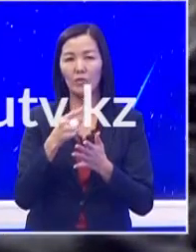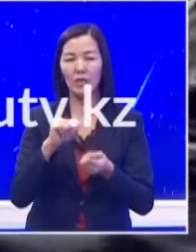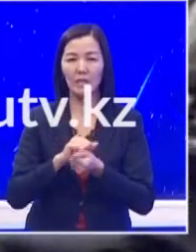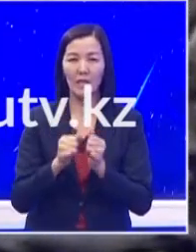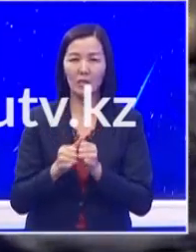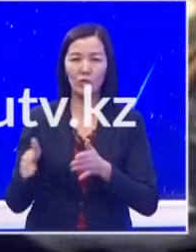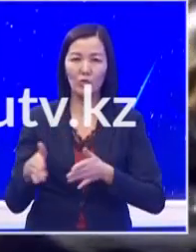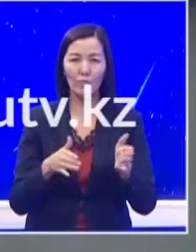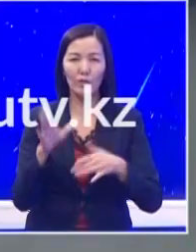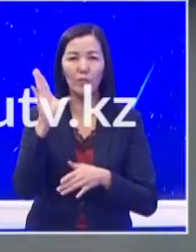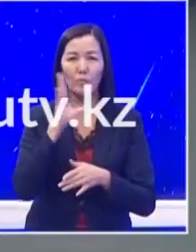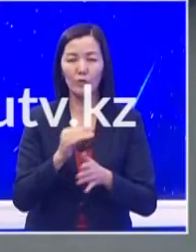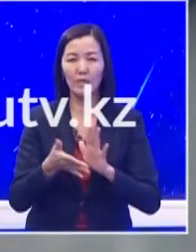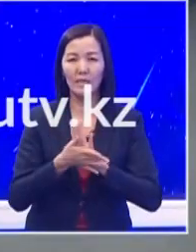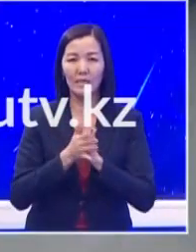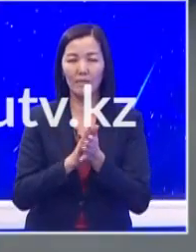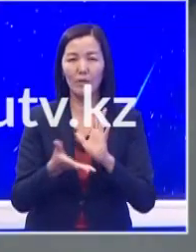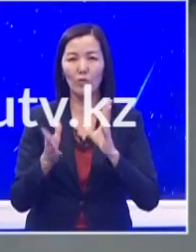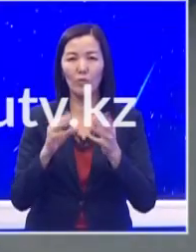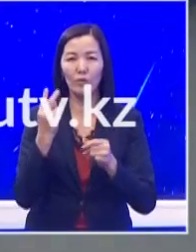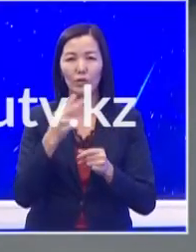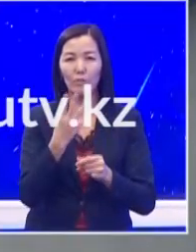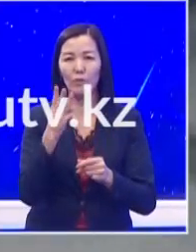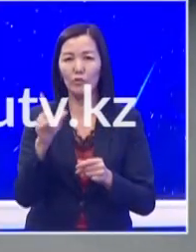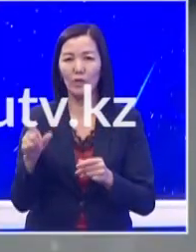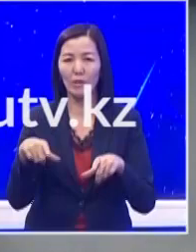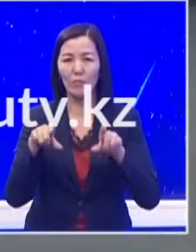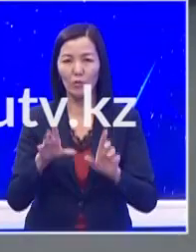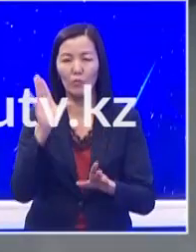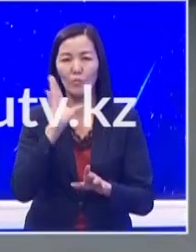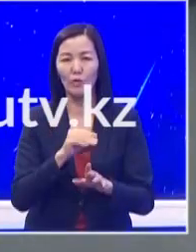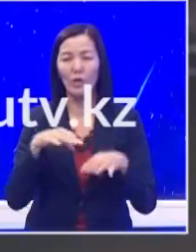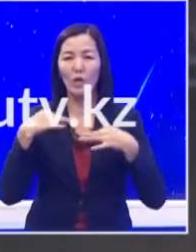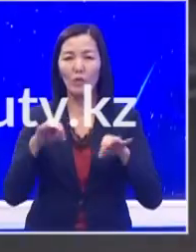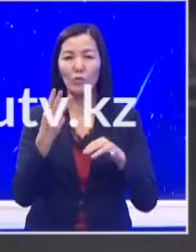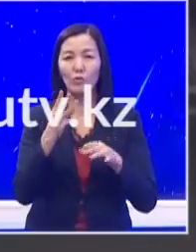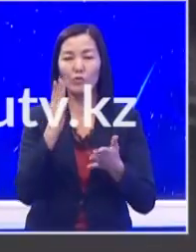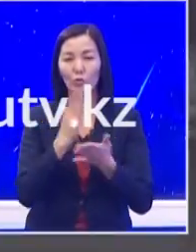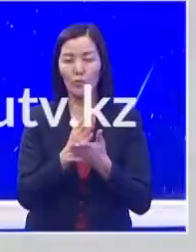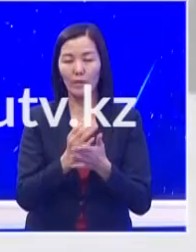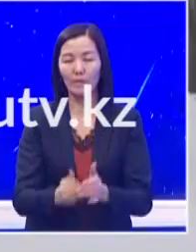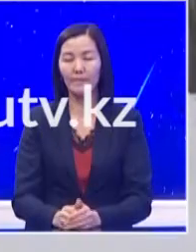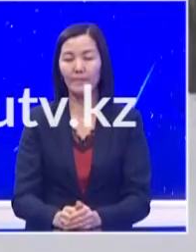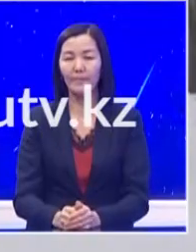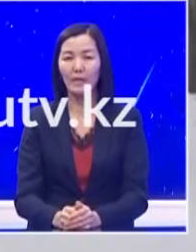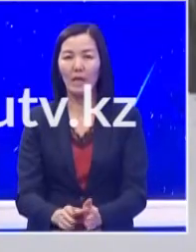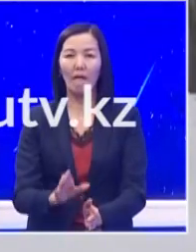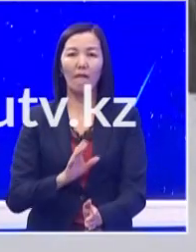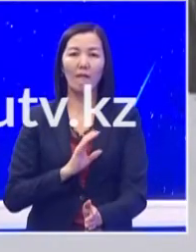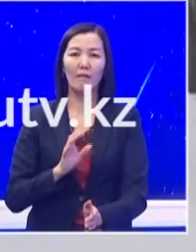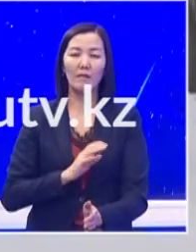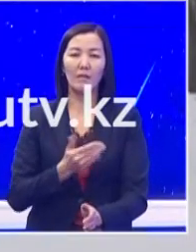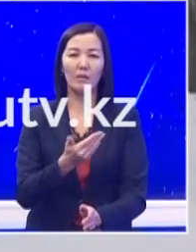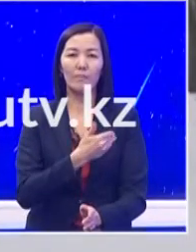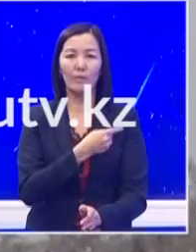жолмен де жүре алады. Сыйымдылығы аз да емес, көп те емес 23 жолаушы. Әзірге мұндай көліктің үшеуі ғана жасалған. Канадада күн райы минус